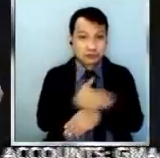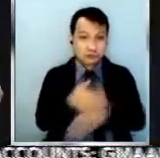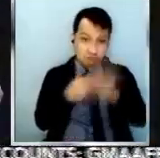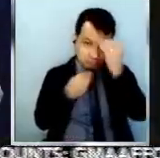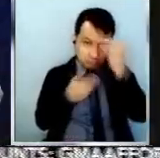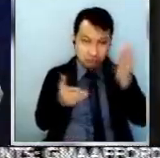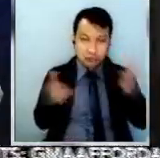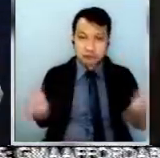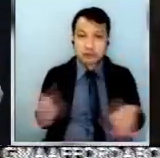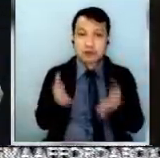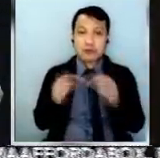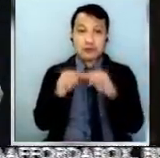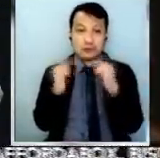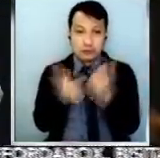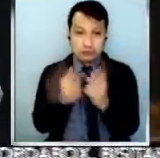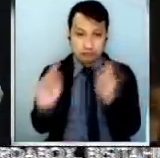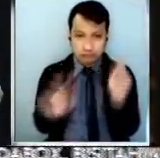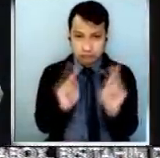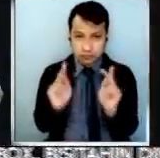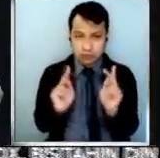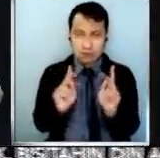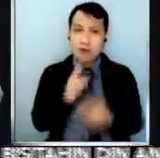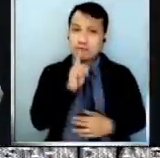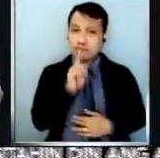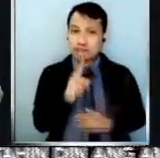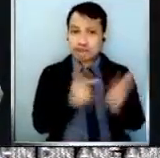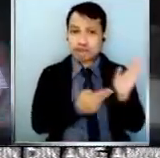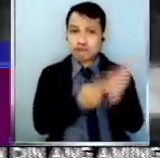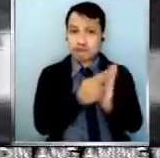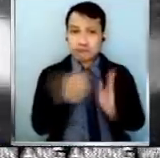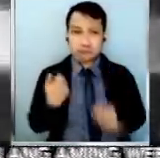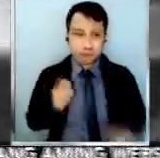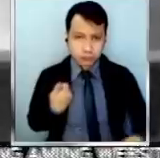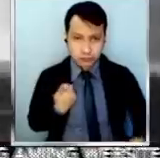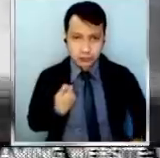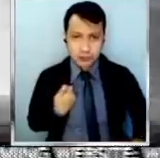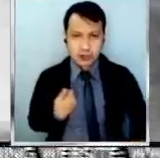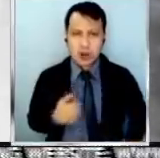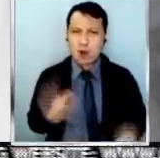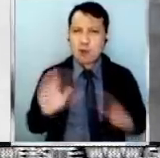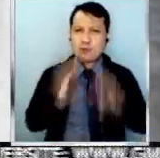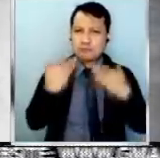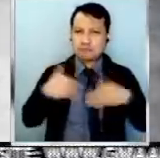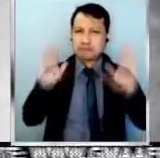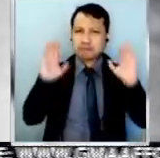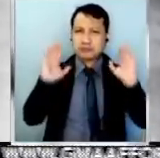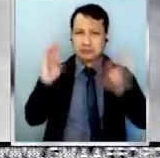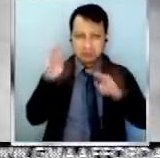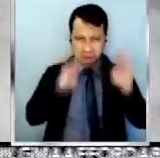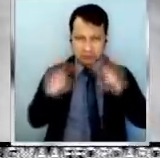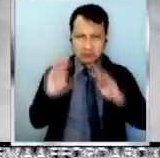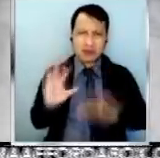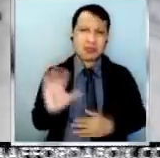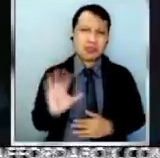grupo ang mga taong maging totoo sa kanilang sarili at huwag sukuan ang problema.